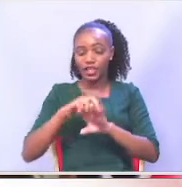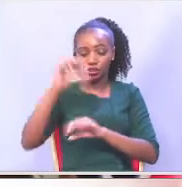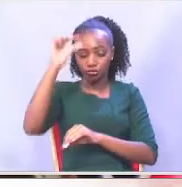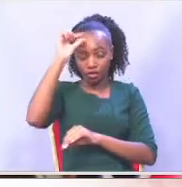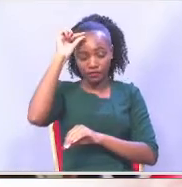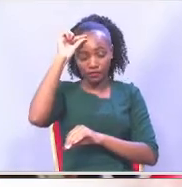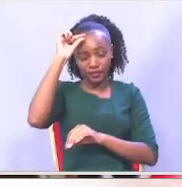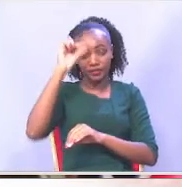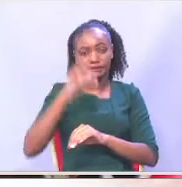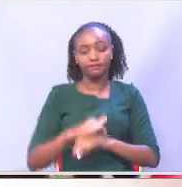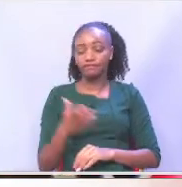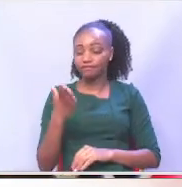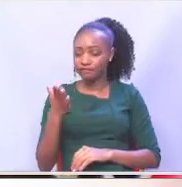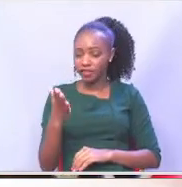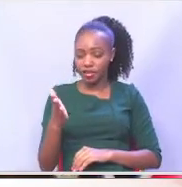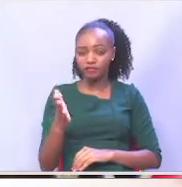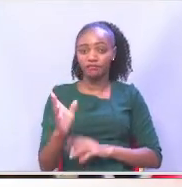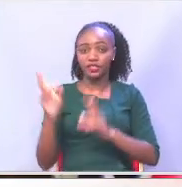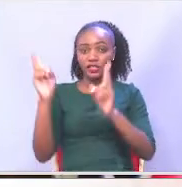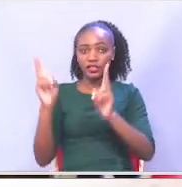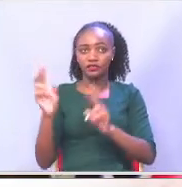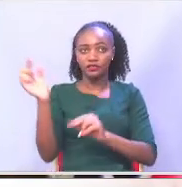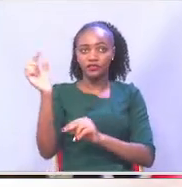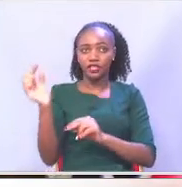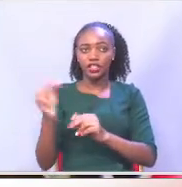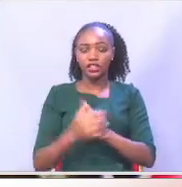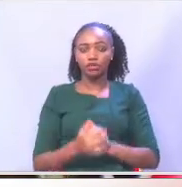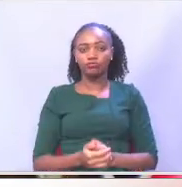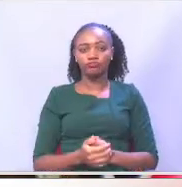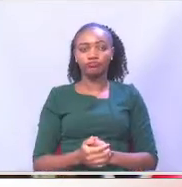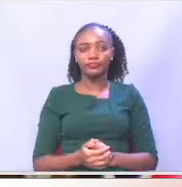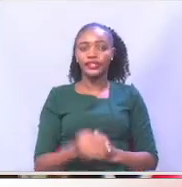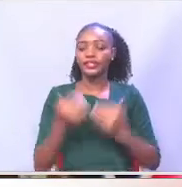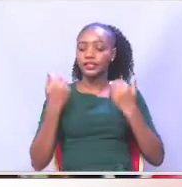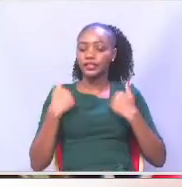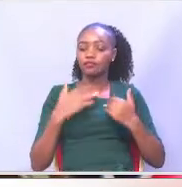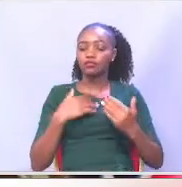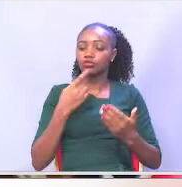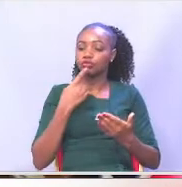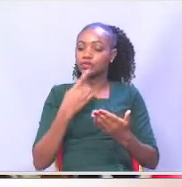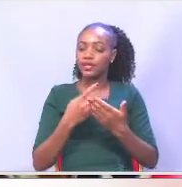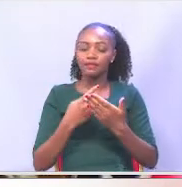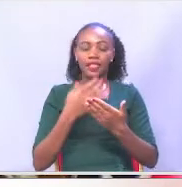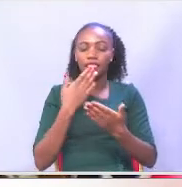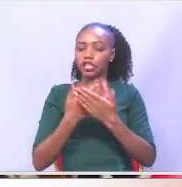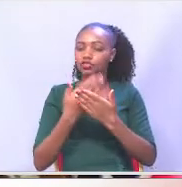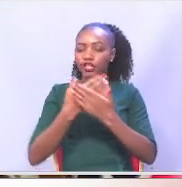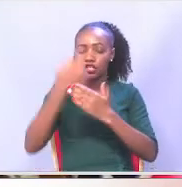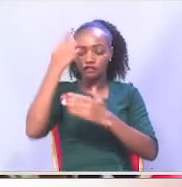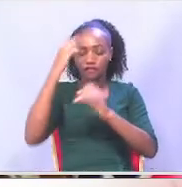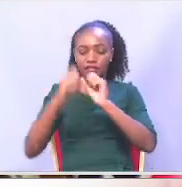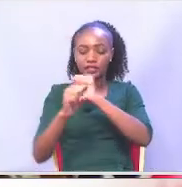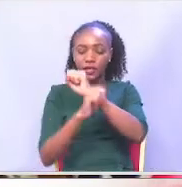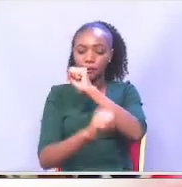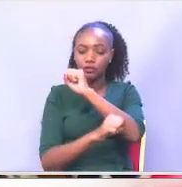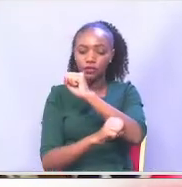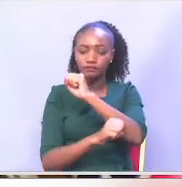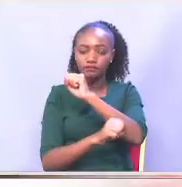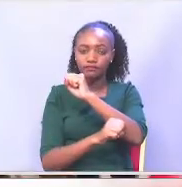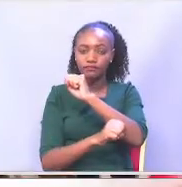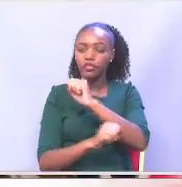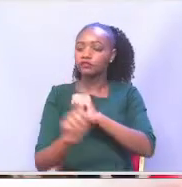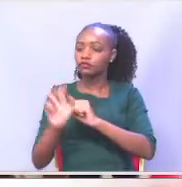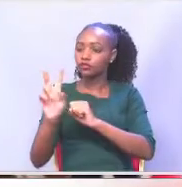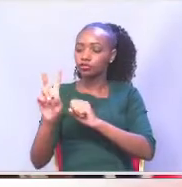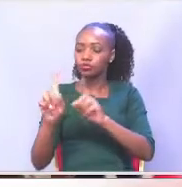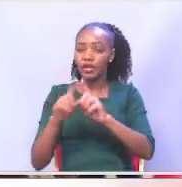katika bonde la ufa, na kwa ile support ambayo amenipa kwa ile miaka